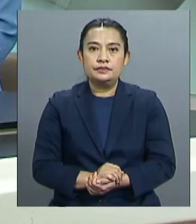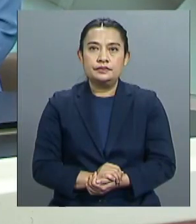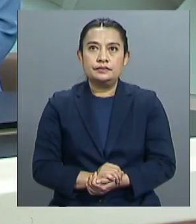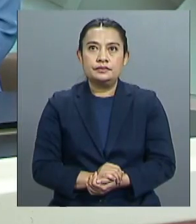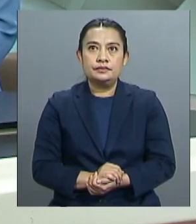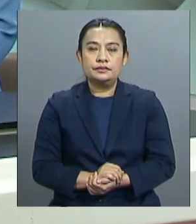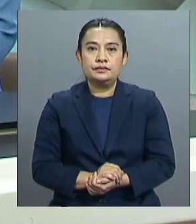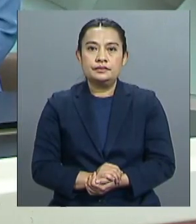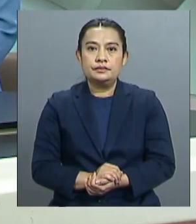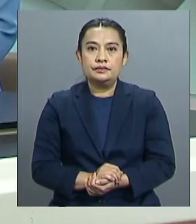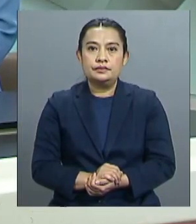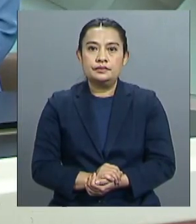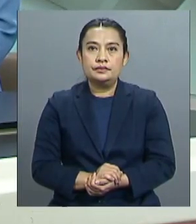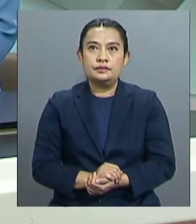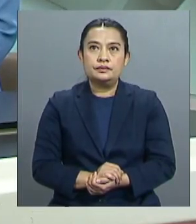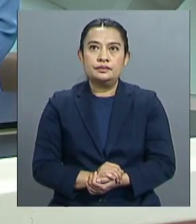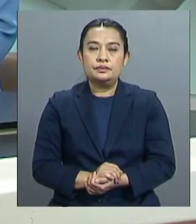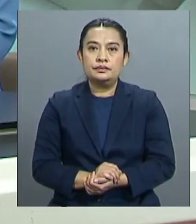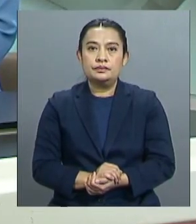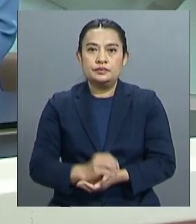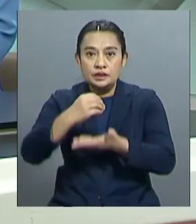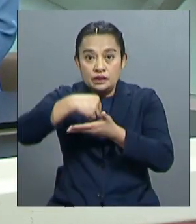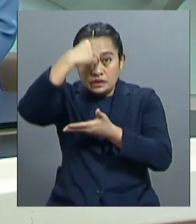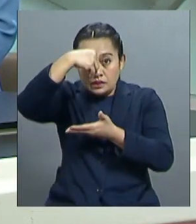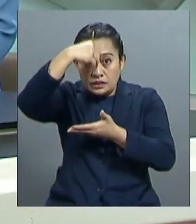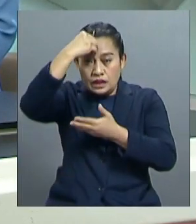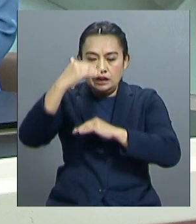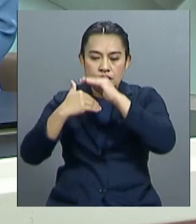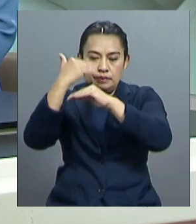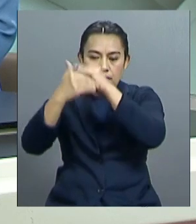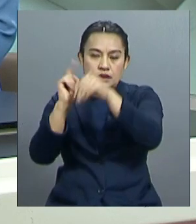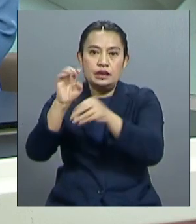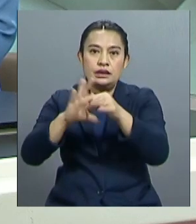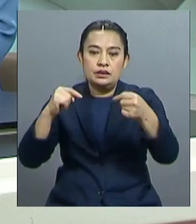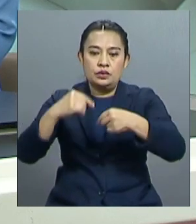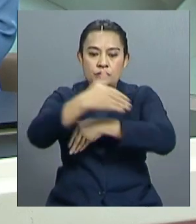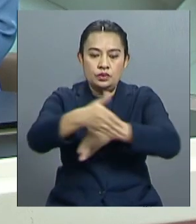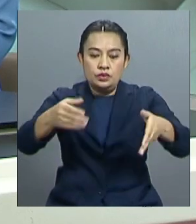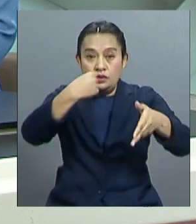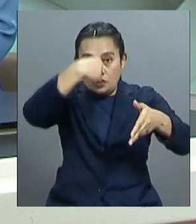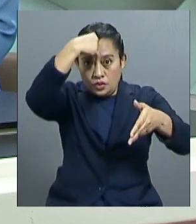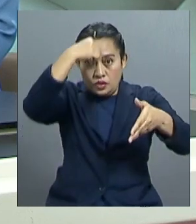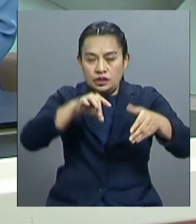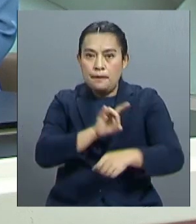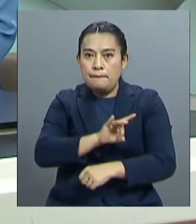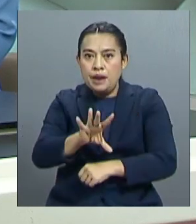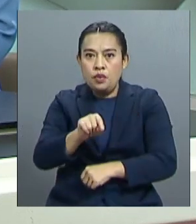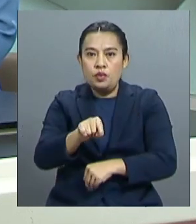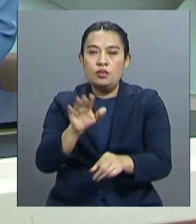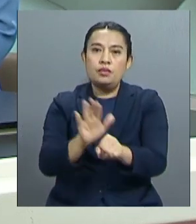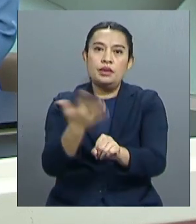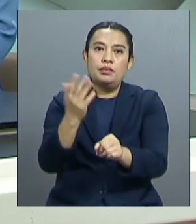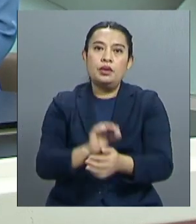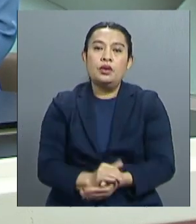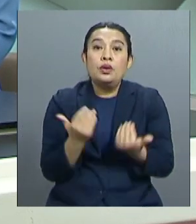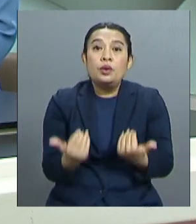การยกระดับศักยภาพของการศึกษาแน่นอนว่าแค่ในห้องเรียนนะครับอาจจะยังไม่เพียงพอในยุคปัจจุบันนี้นะครับวันนี้เจนซี